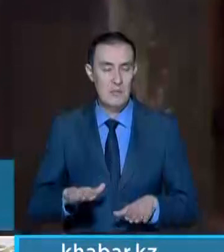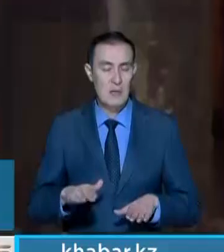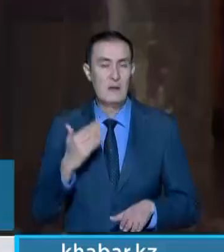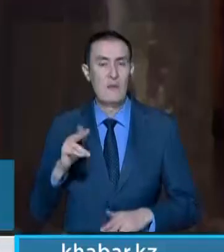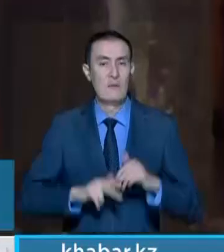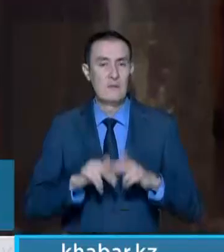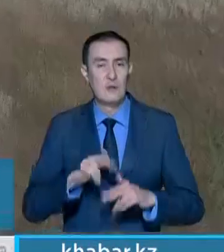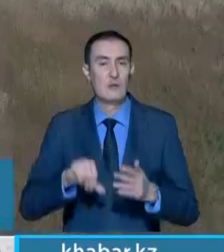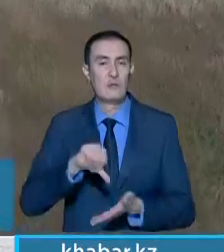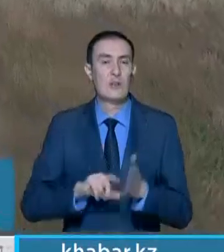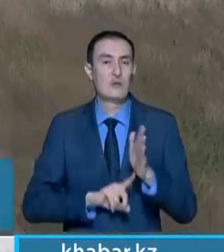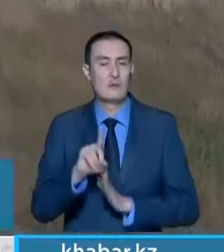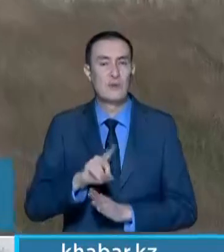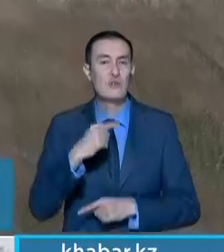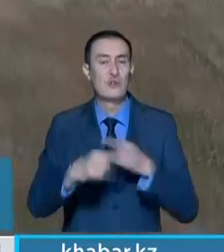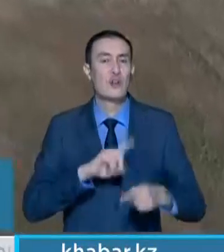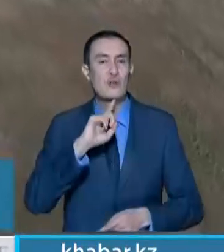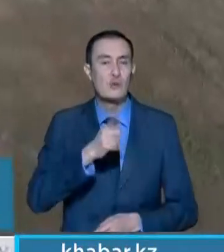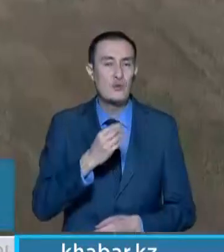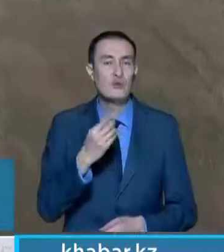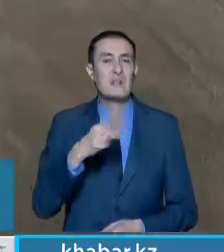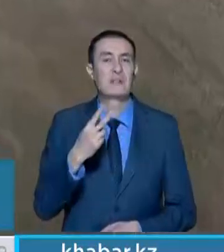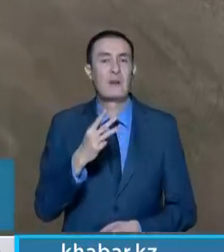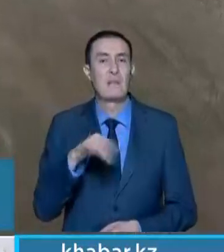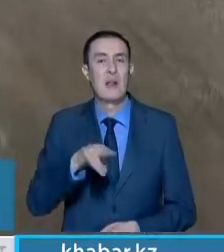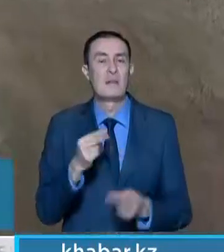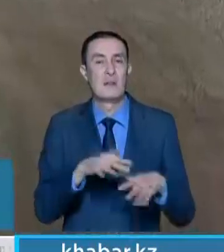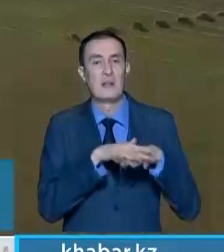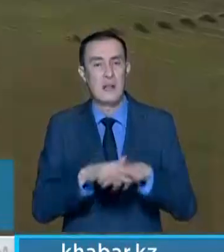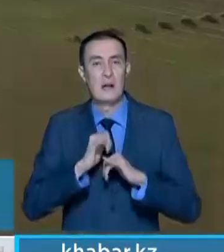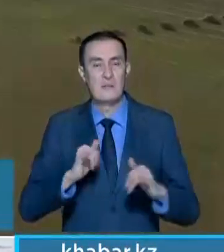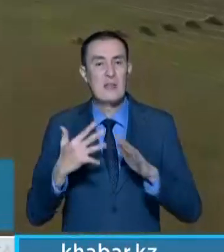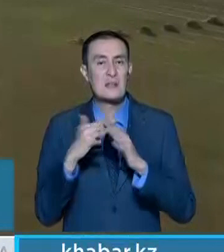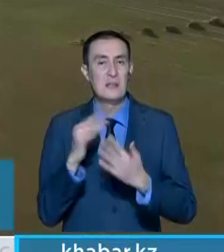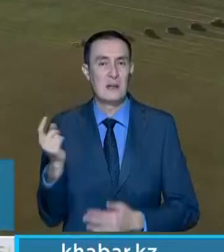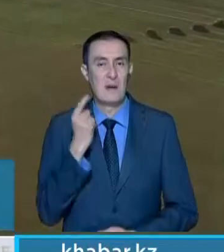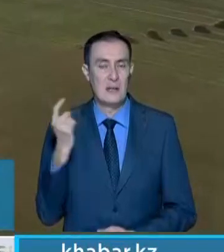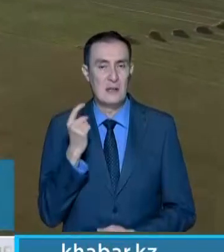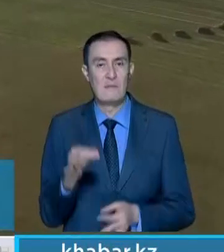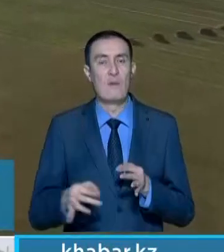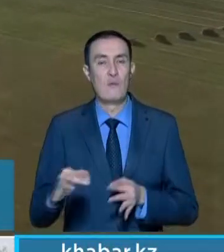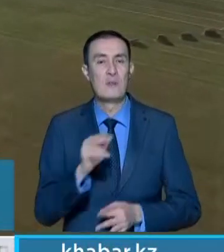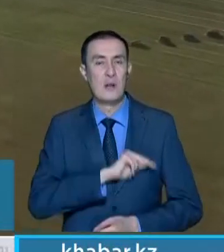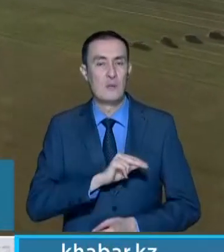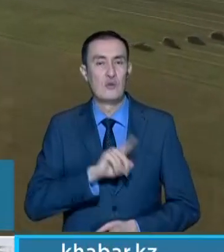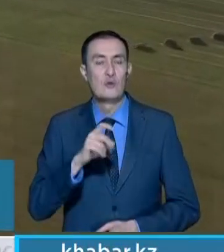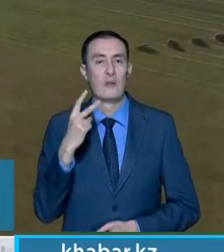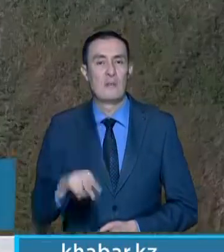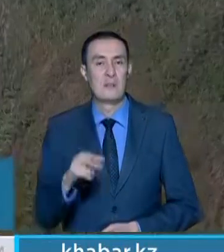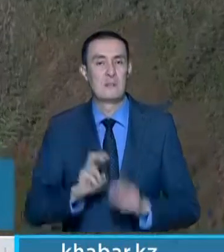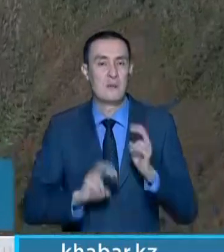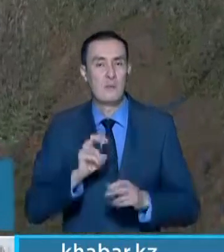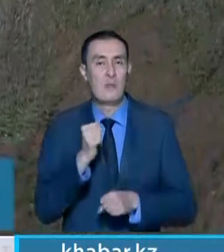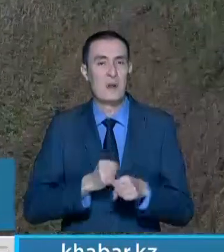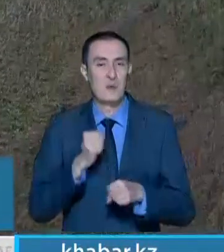его возведению приступят через год. Еще 32 миллиарда тенге направят на развитие АПК. Отмечу, в области действуют 120 предприятий